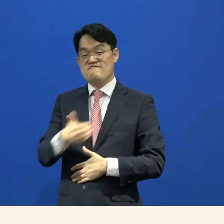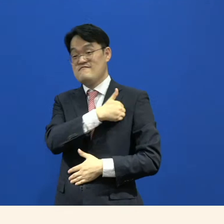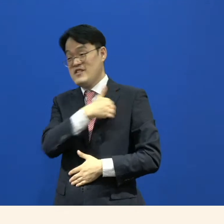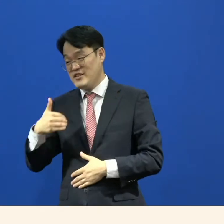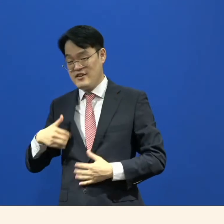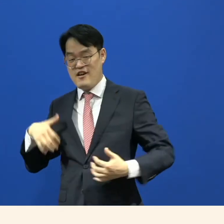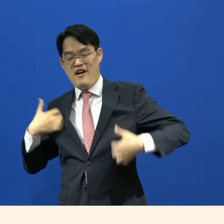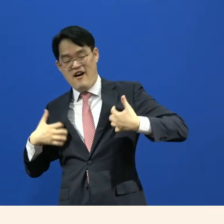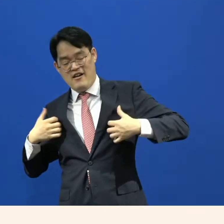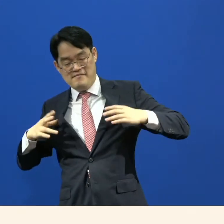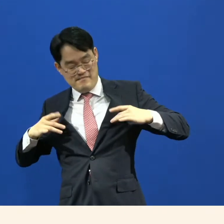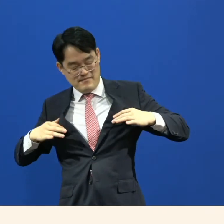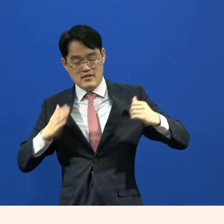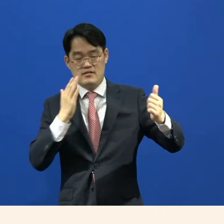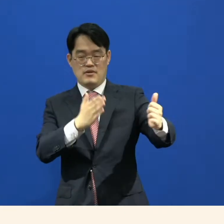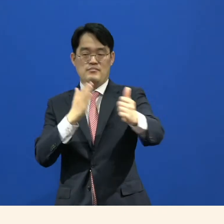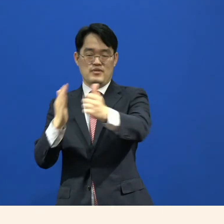바랍니다.